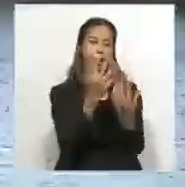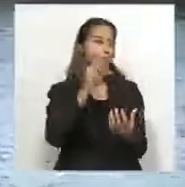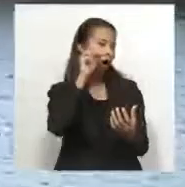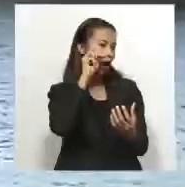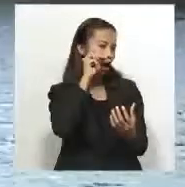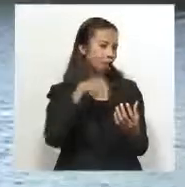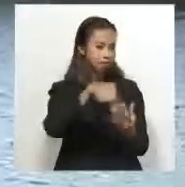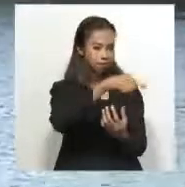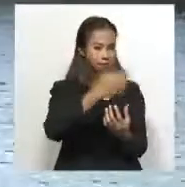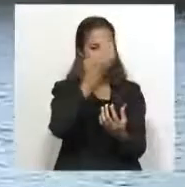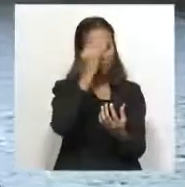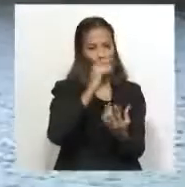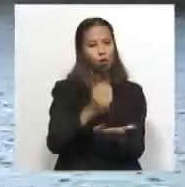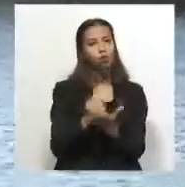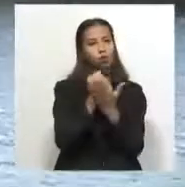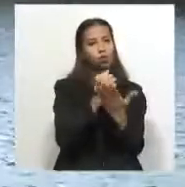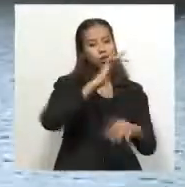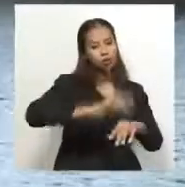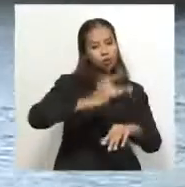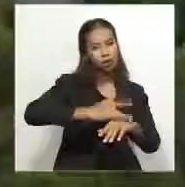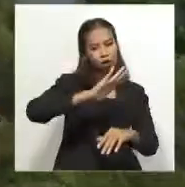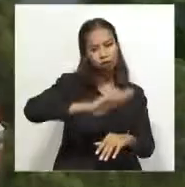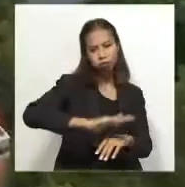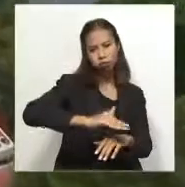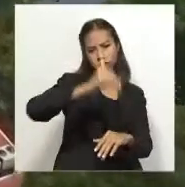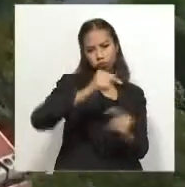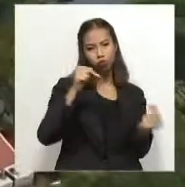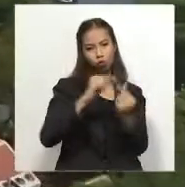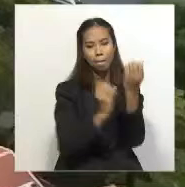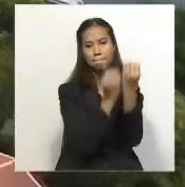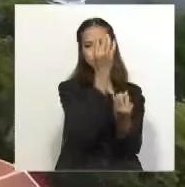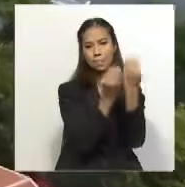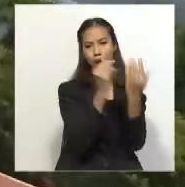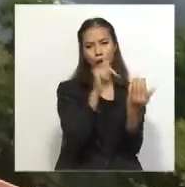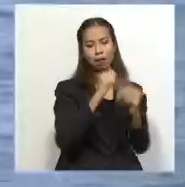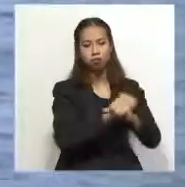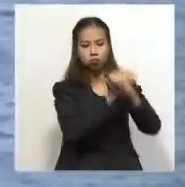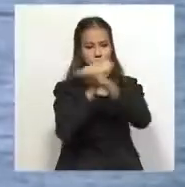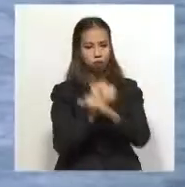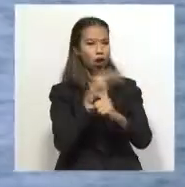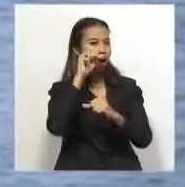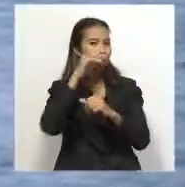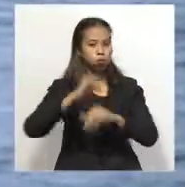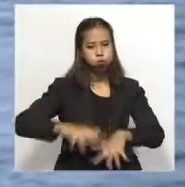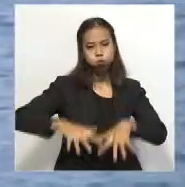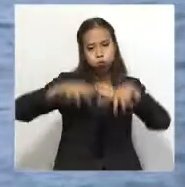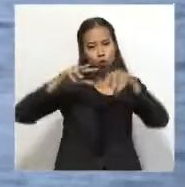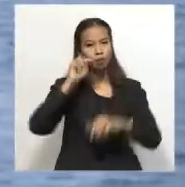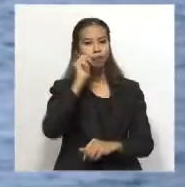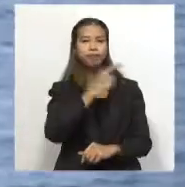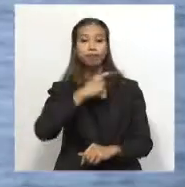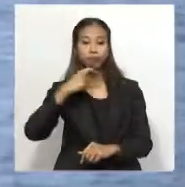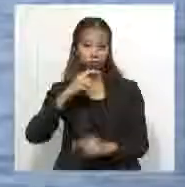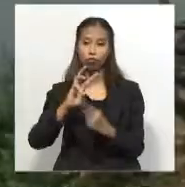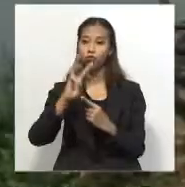เพื่อปรับสมดุลระบบนิเวศฟื้นฟูพื้นที่ป่าทำให้เกิดป่าต้นน้ำลดความรุนแรงของปัญหาน้ำท่วมน้ำแล้งและ6ส่วนสุดท้าย